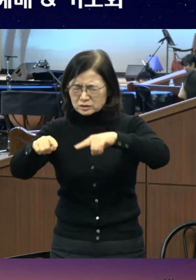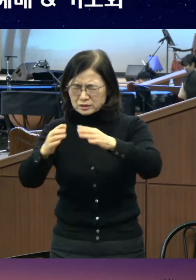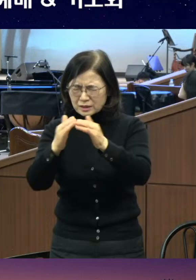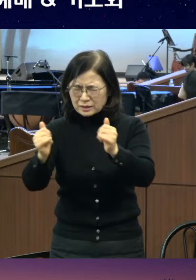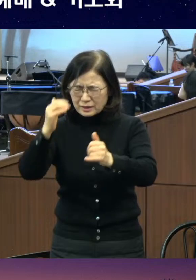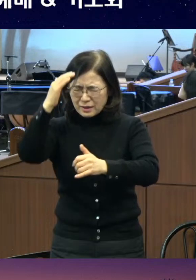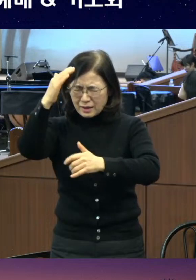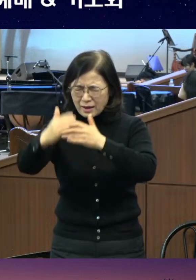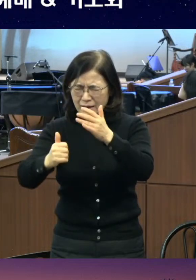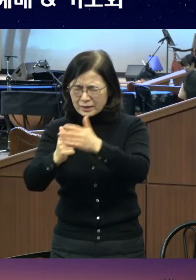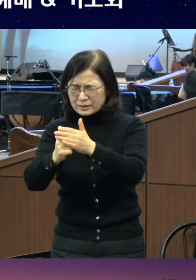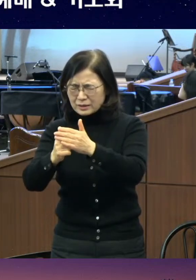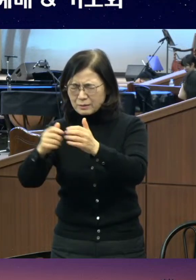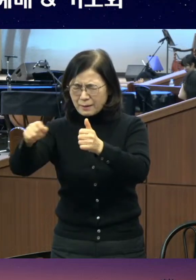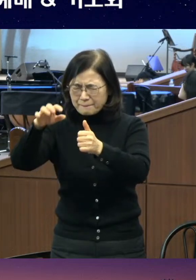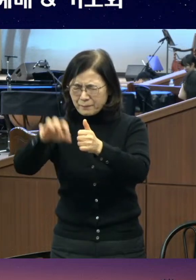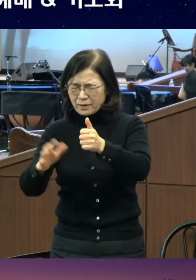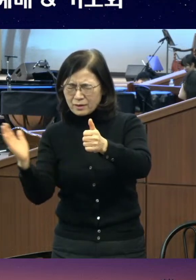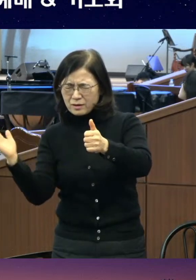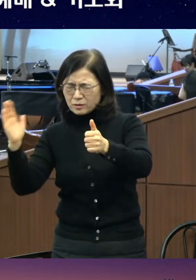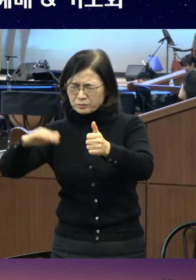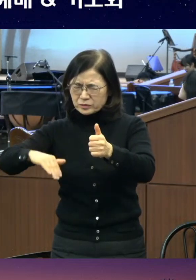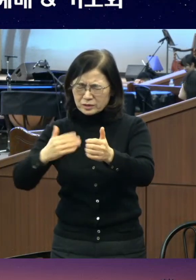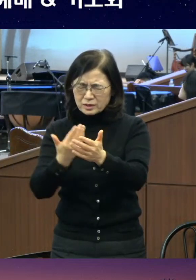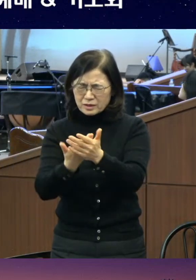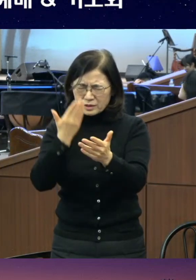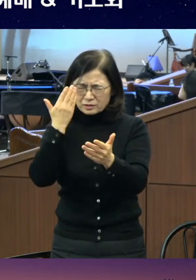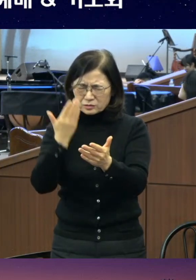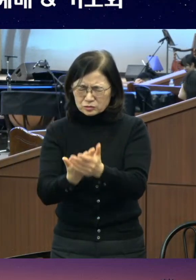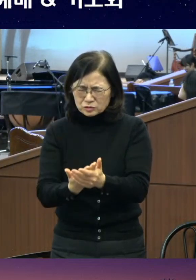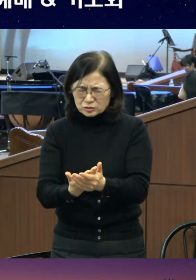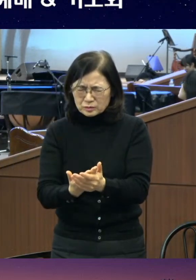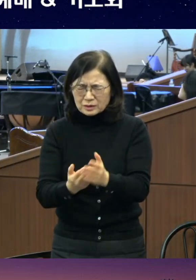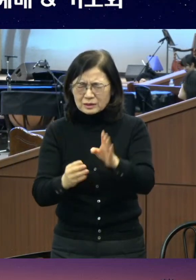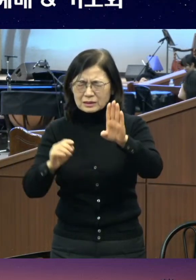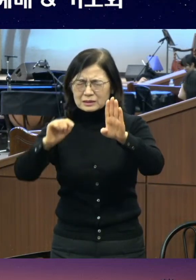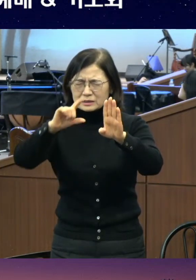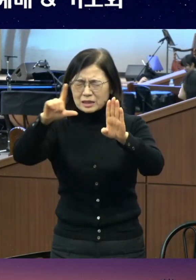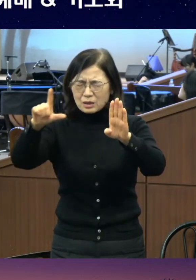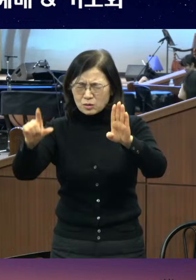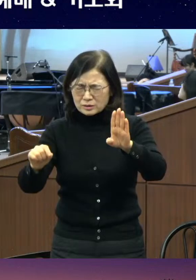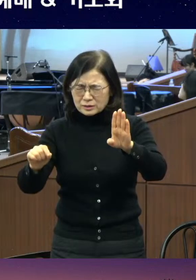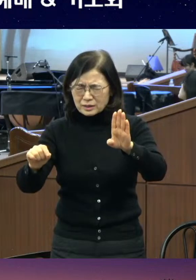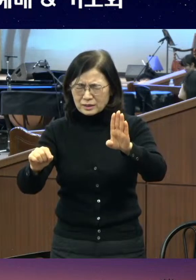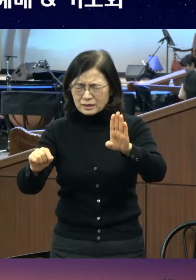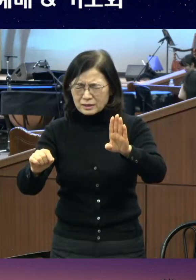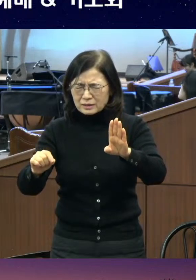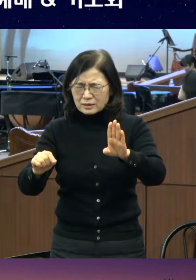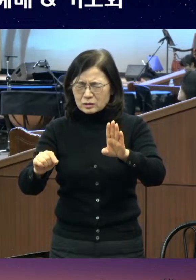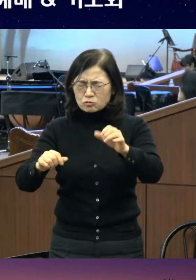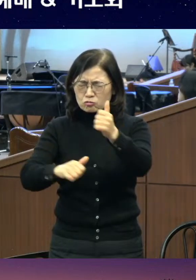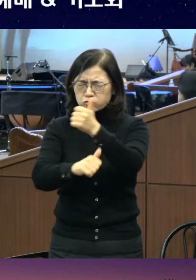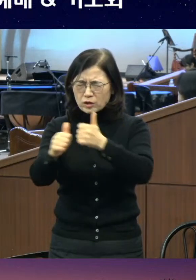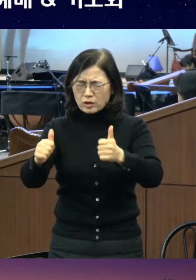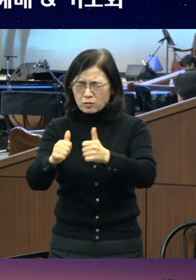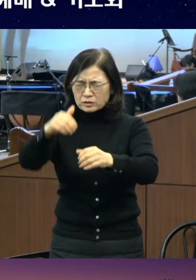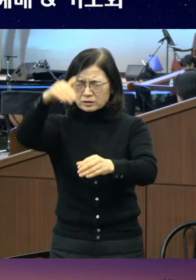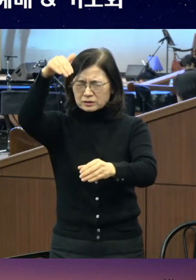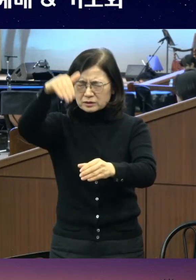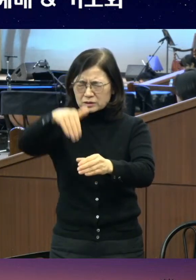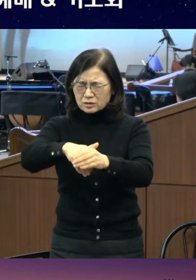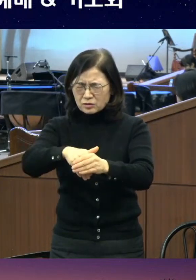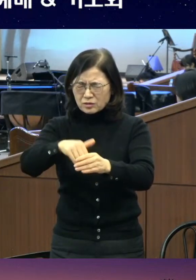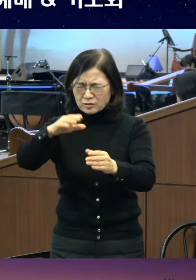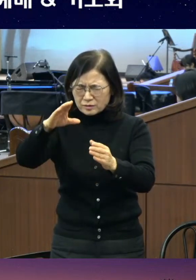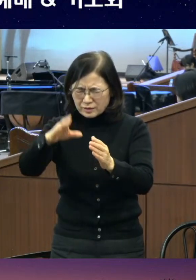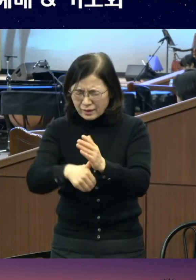하여 주시옵소서. 올 4월의 총선에도 하나님께서 간섭해 주셔서 하나님이 기뻐하시는 사람들이